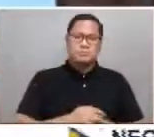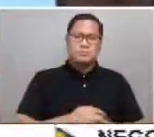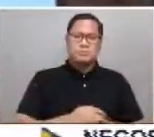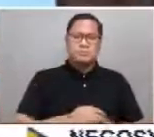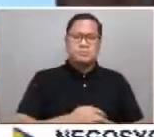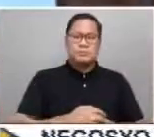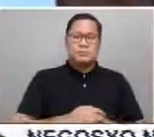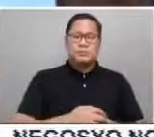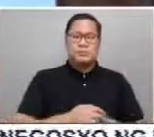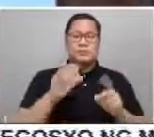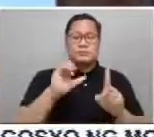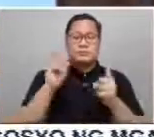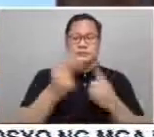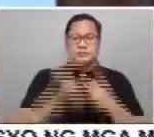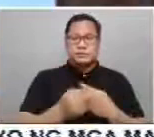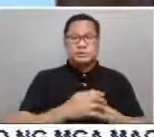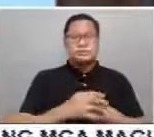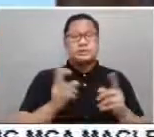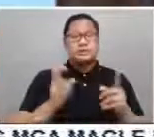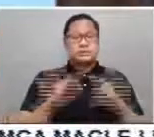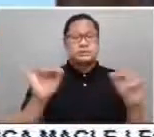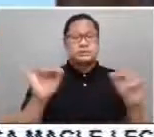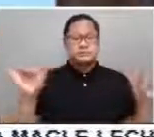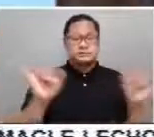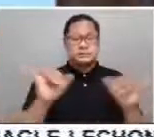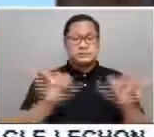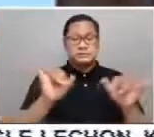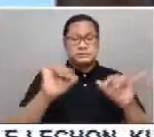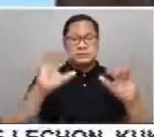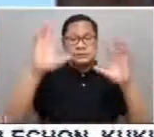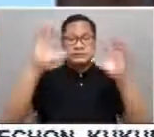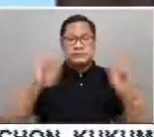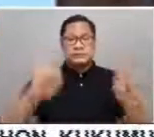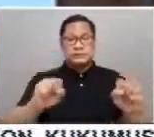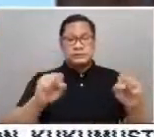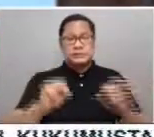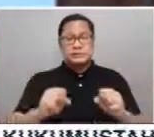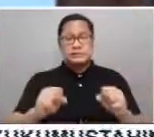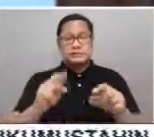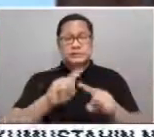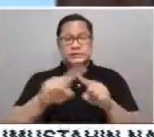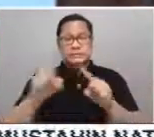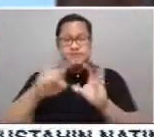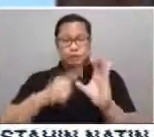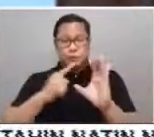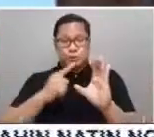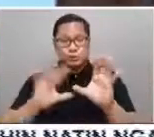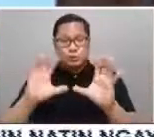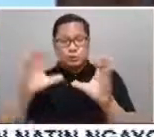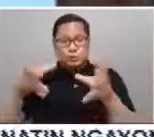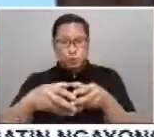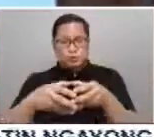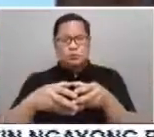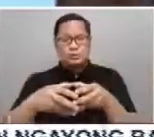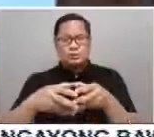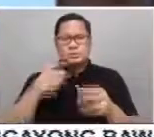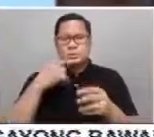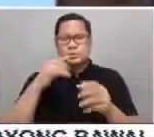sayo na lang natin yung legal plan nila, NPA, NDF, pati kayong